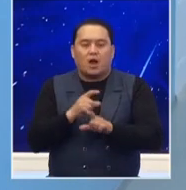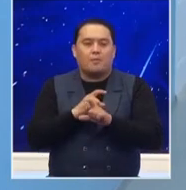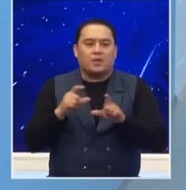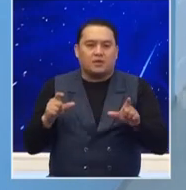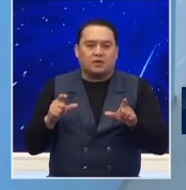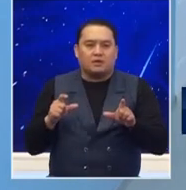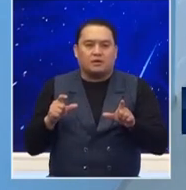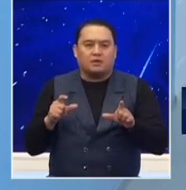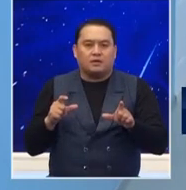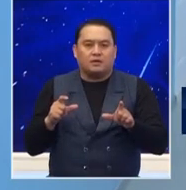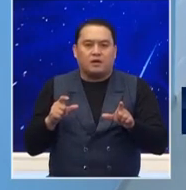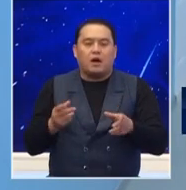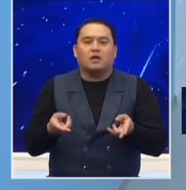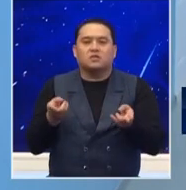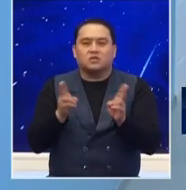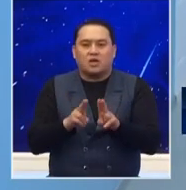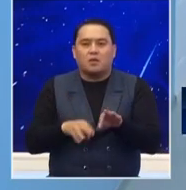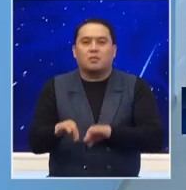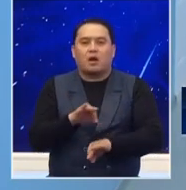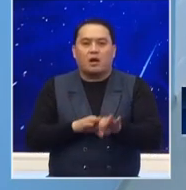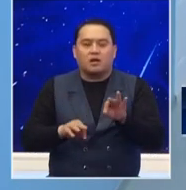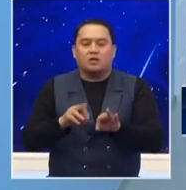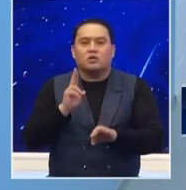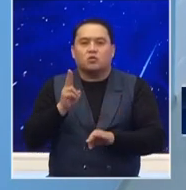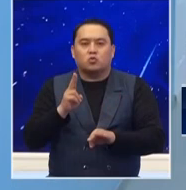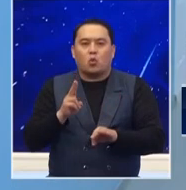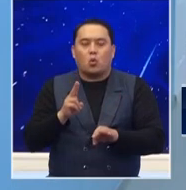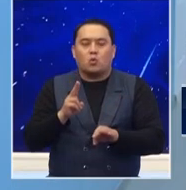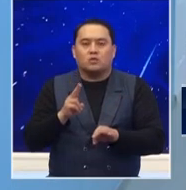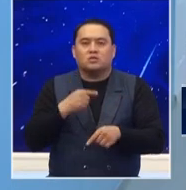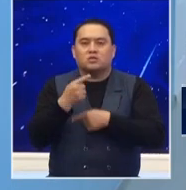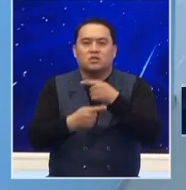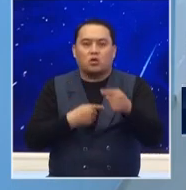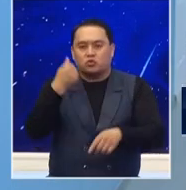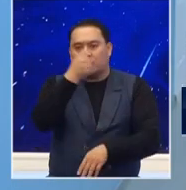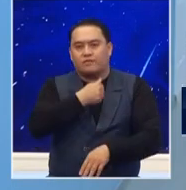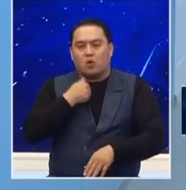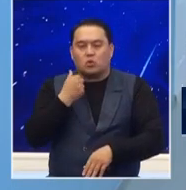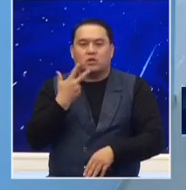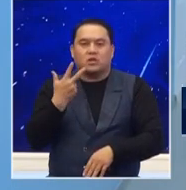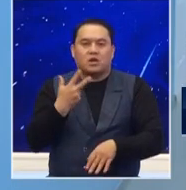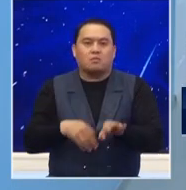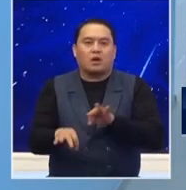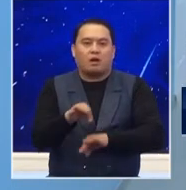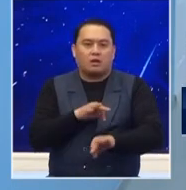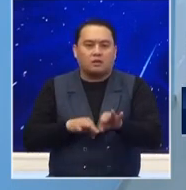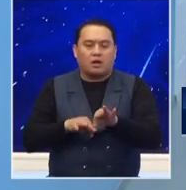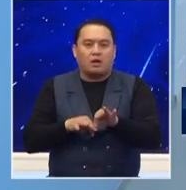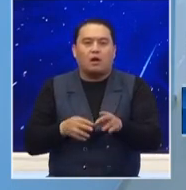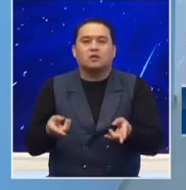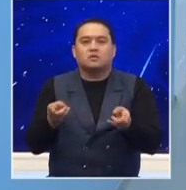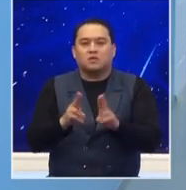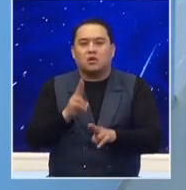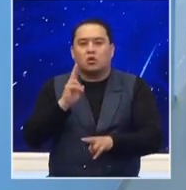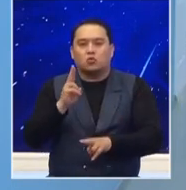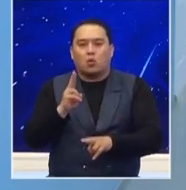есть остались проекты, те, которые переходят на следующий год, это 3 проекта. А остальные,